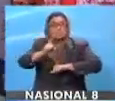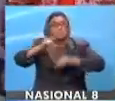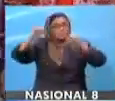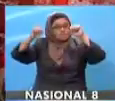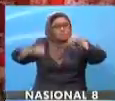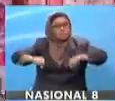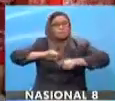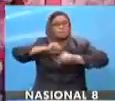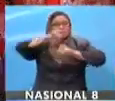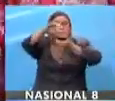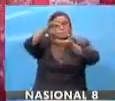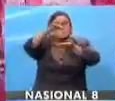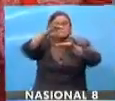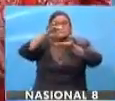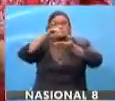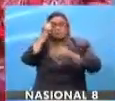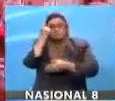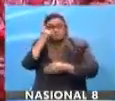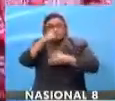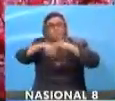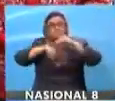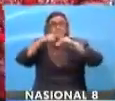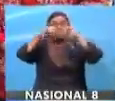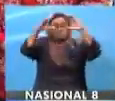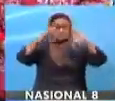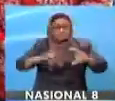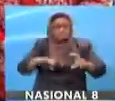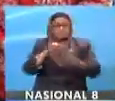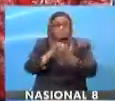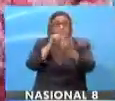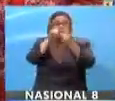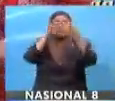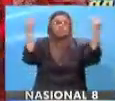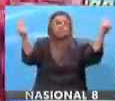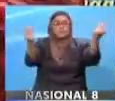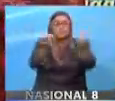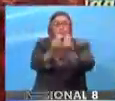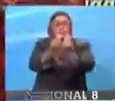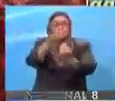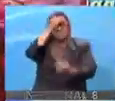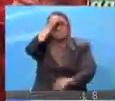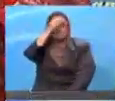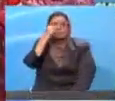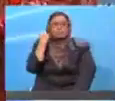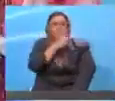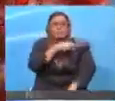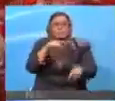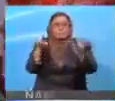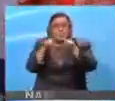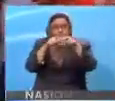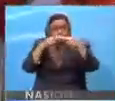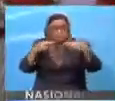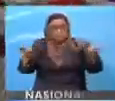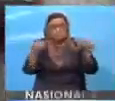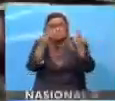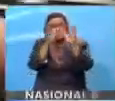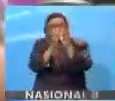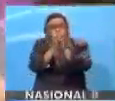kefahaman mengenai pendekatan itu kepada masyarakat. Pada majlis ini, Datuk Seri Najib turut melancarkan beberapa buku terbaru terbitan